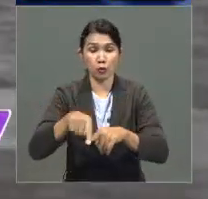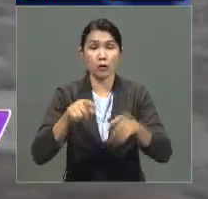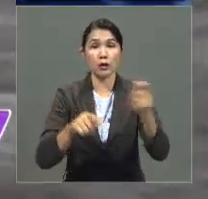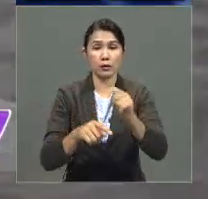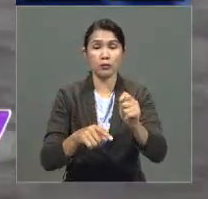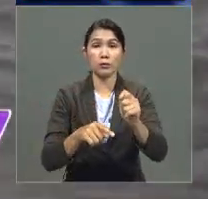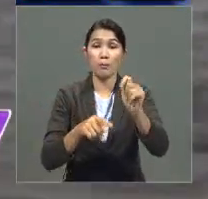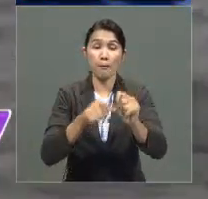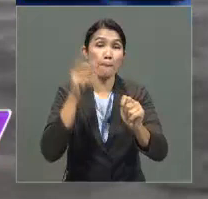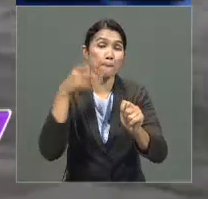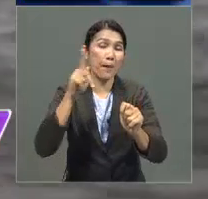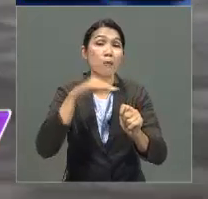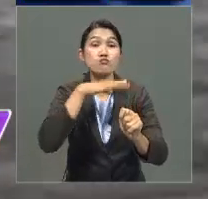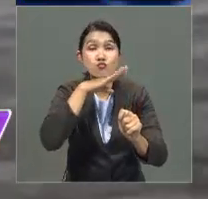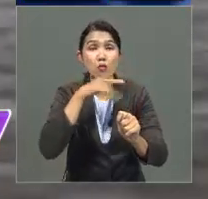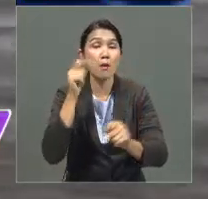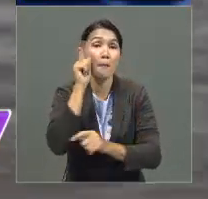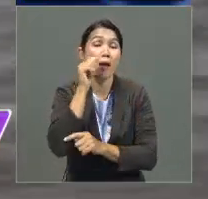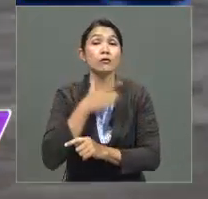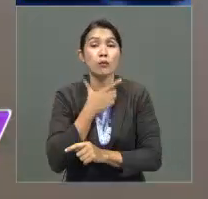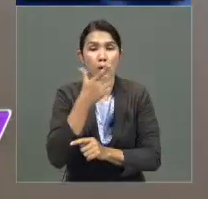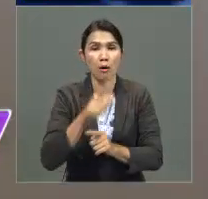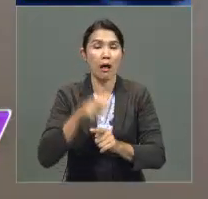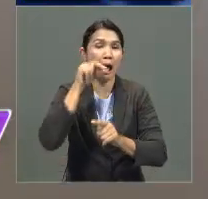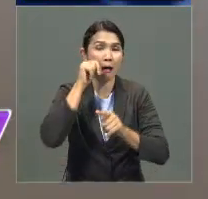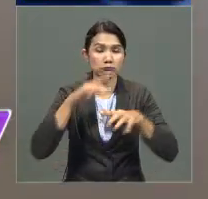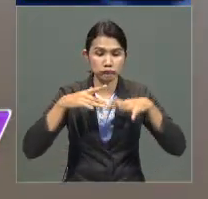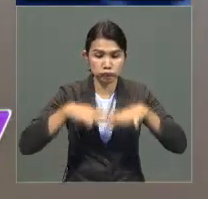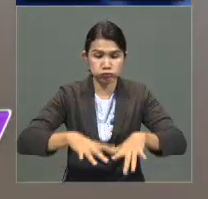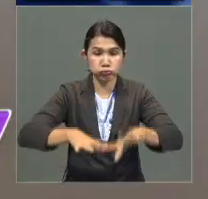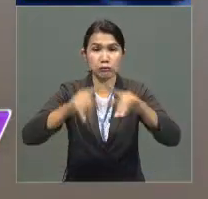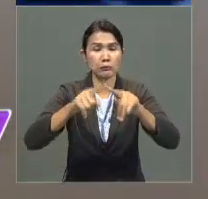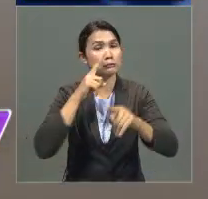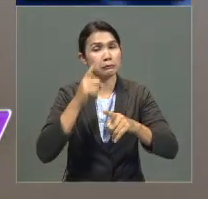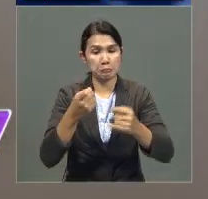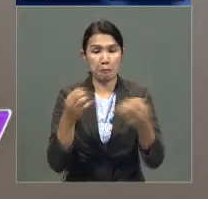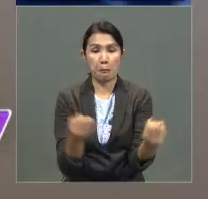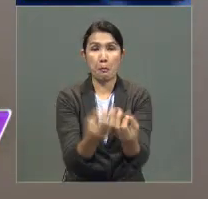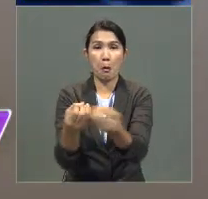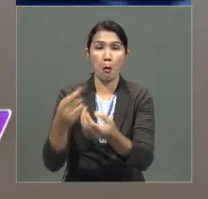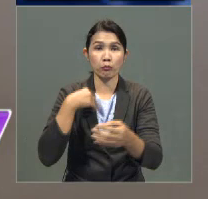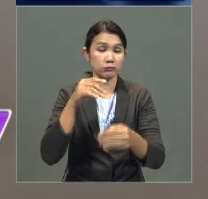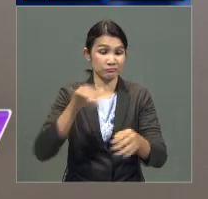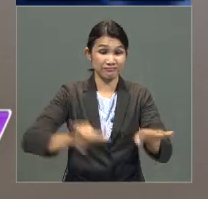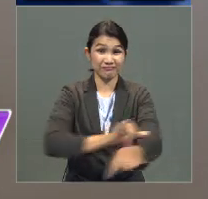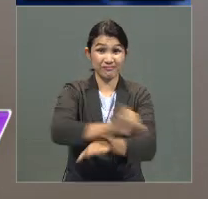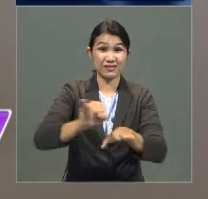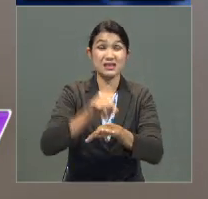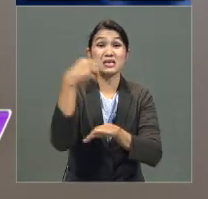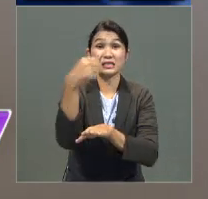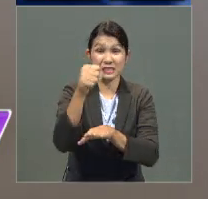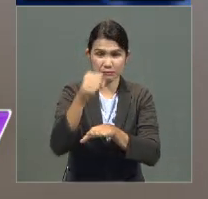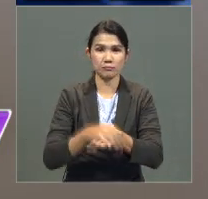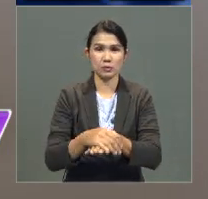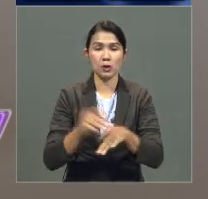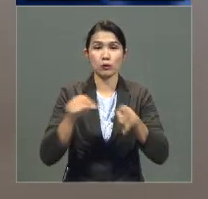ลปังหมูอำเภอเมืองแม่ฮ่องสอนเสียหายที่รายงานเข้ามาเนี่ยนะคะตอนนี้ประมาณ10ไร่ก็คือไล่ตั้งแต่บริเวณสะพาน